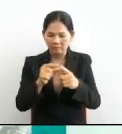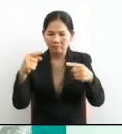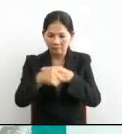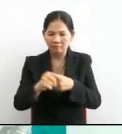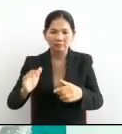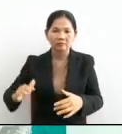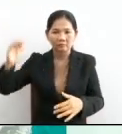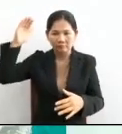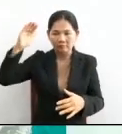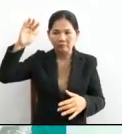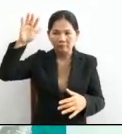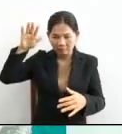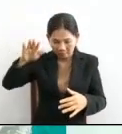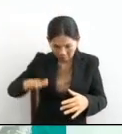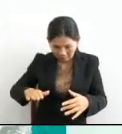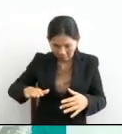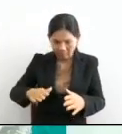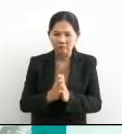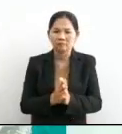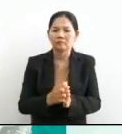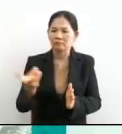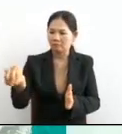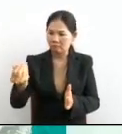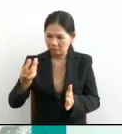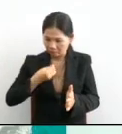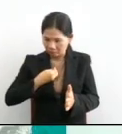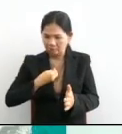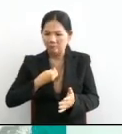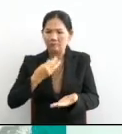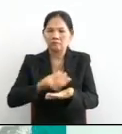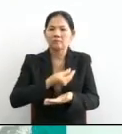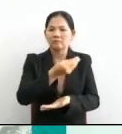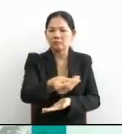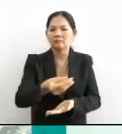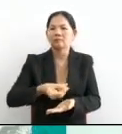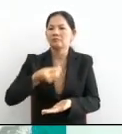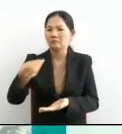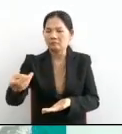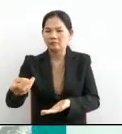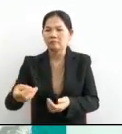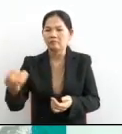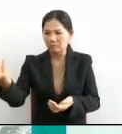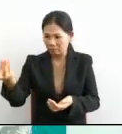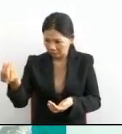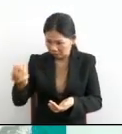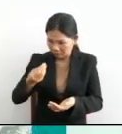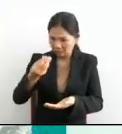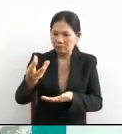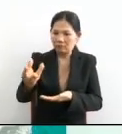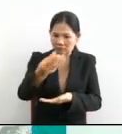bố tôi nâng tiếng chậm nấu tôi nâng chấm này cha